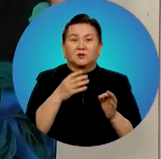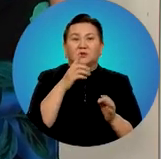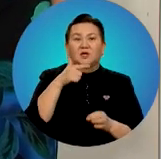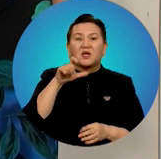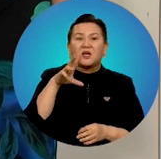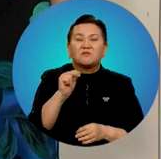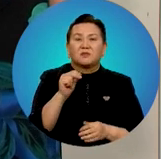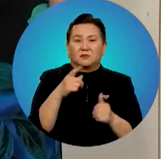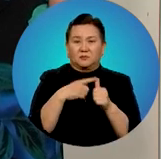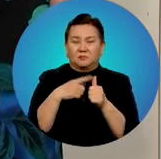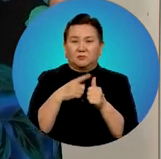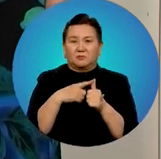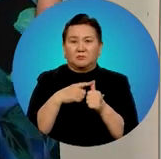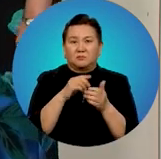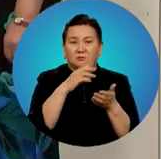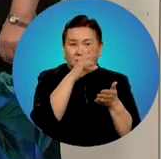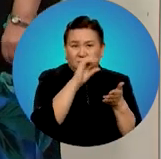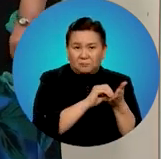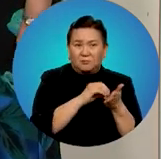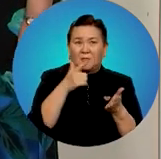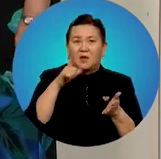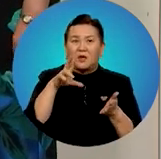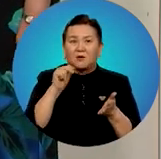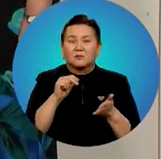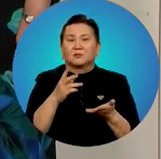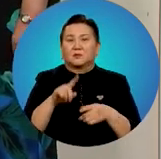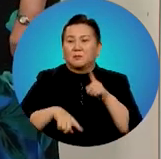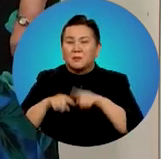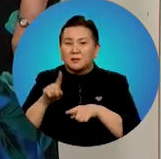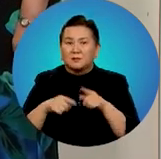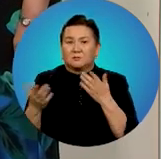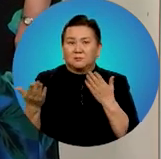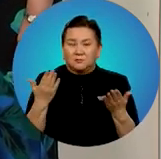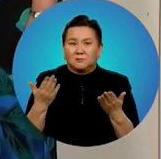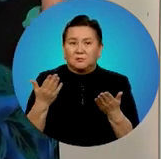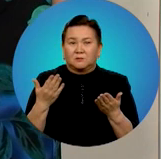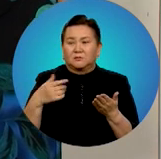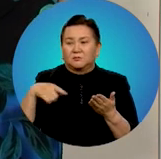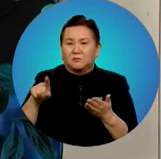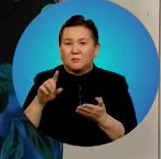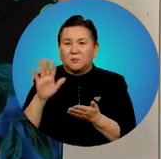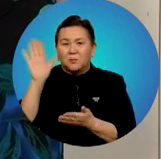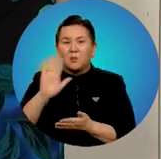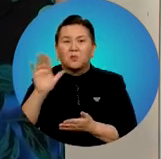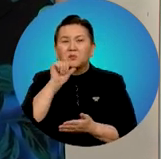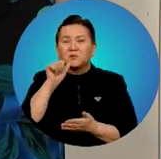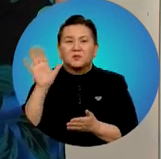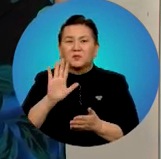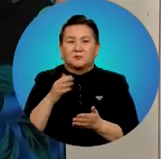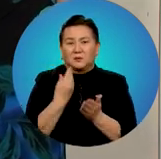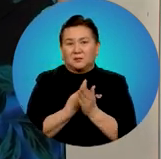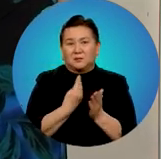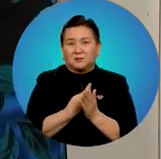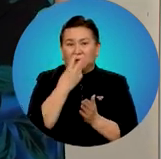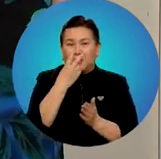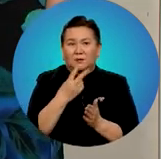нь болохоор өмнөх хэсэгтээ бол эсрэг зүйлснээрээ энэ ямар нэгэн зүйлд бол одоо мөн хөш юм аа. Илж дараалтай байдаг юм аа гэсэн